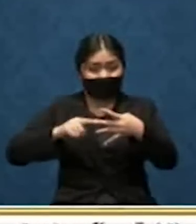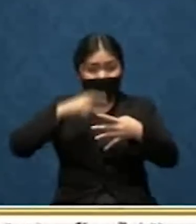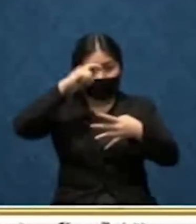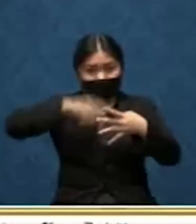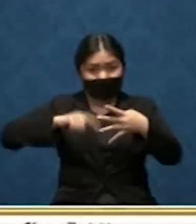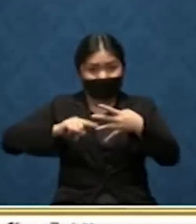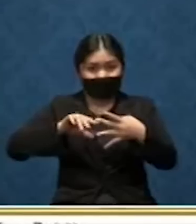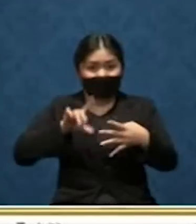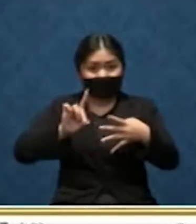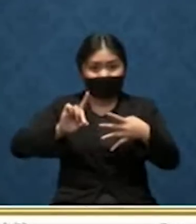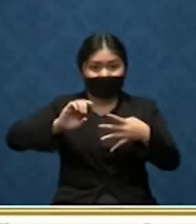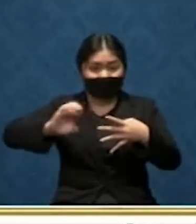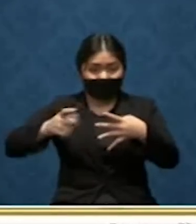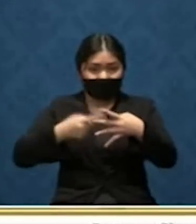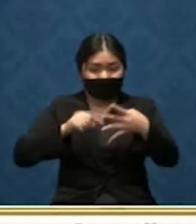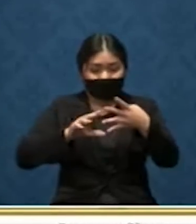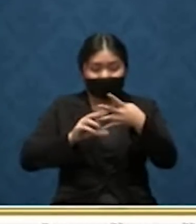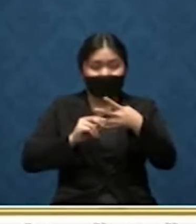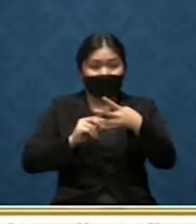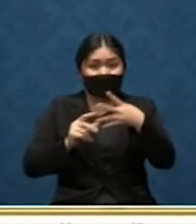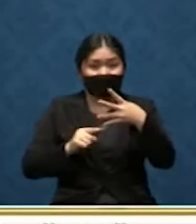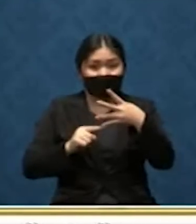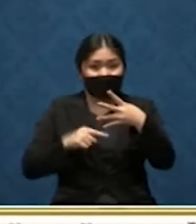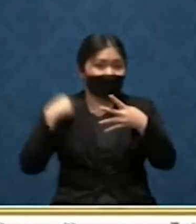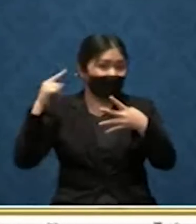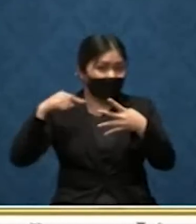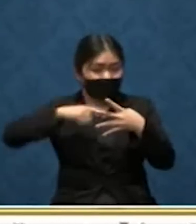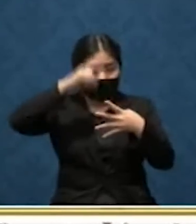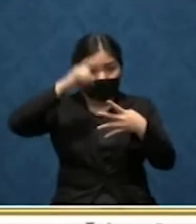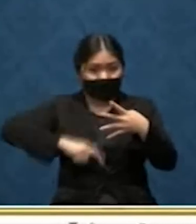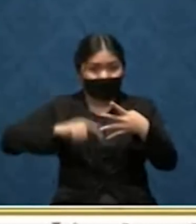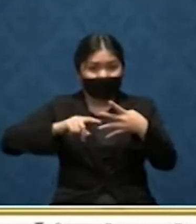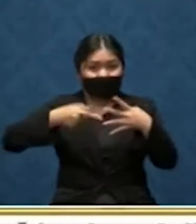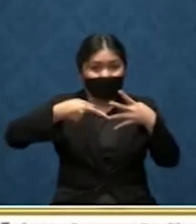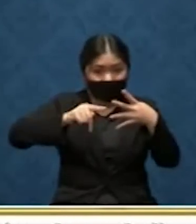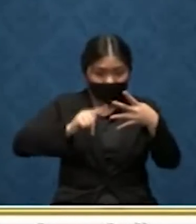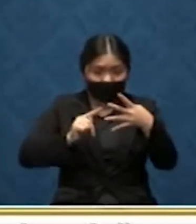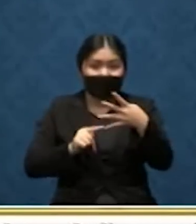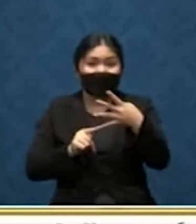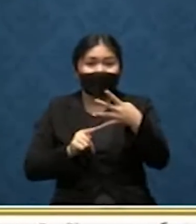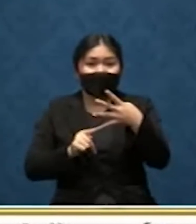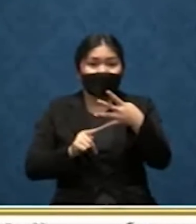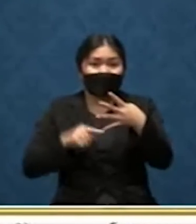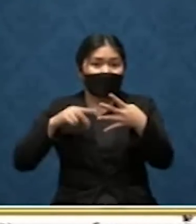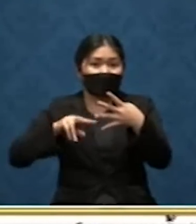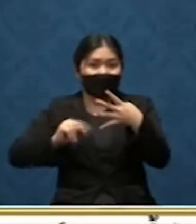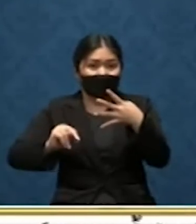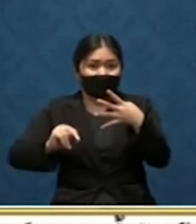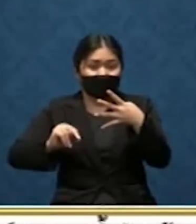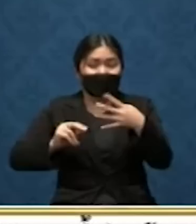ชื่อนายดีและอีก 2 คนเป็นหิงไทยชื่อนางป่อปลาและนางสาวนอหนู